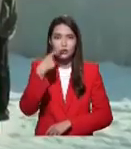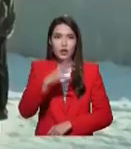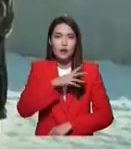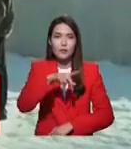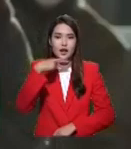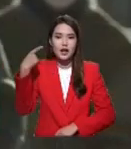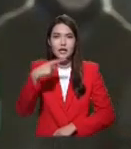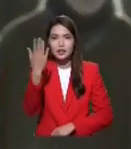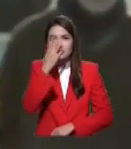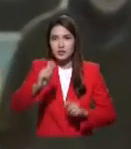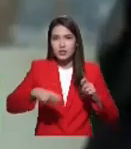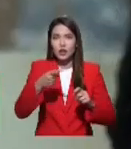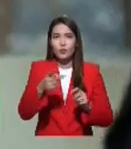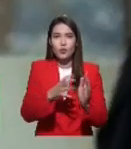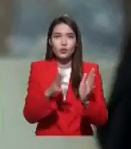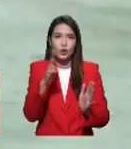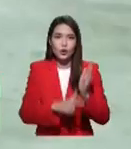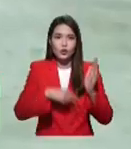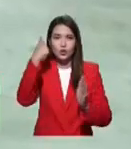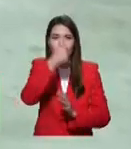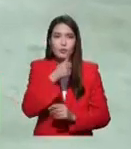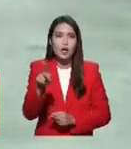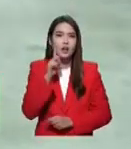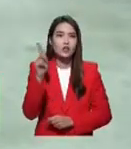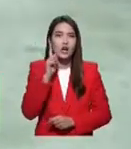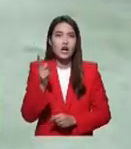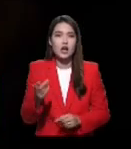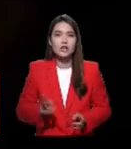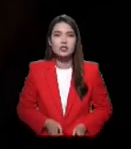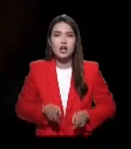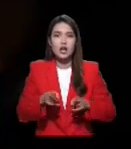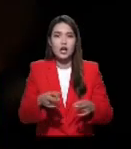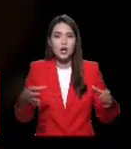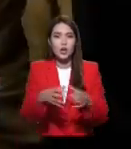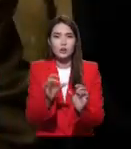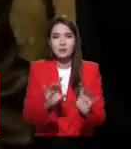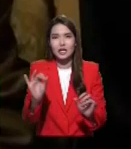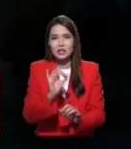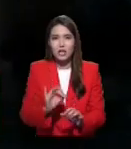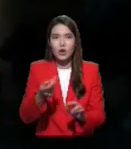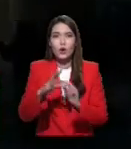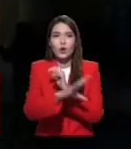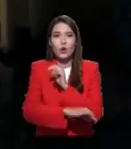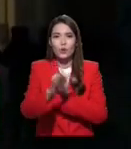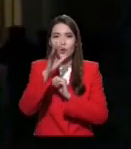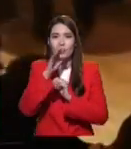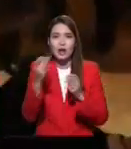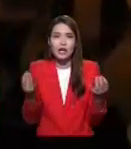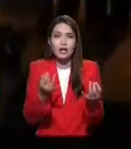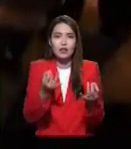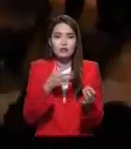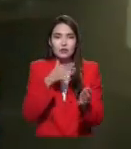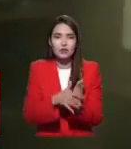Ресейлік сериал 1980 жылдардағы жастар арасындағы қылмыстық топтар туралы. Соңғы уақытта бұл қоғамда қызу